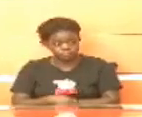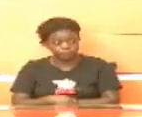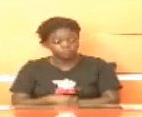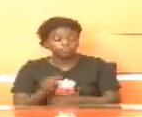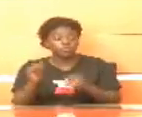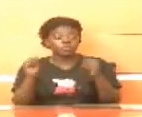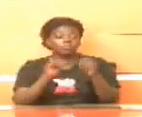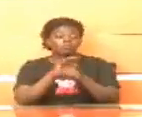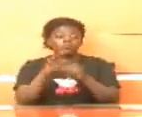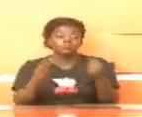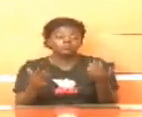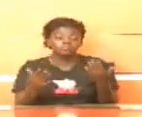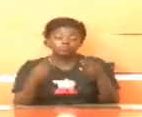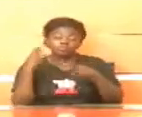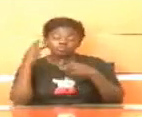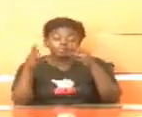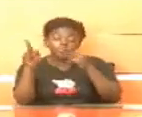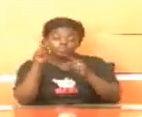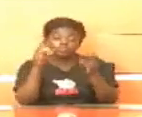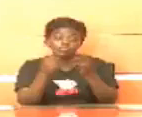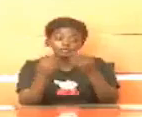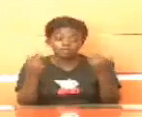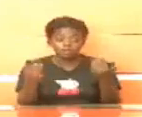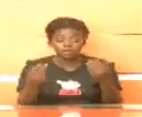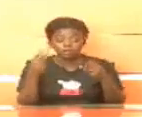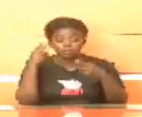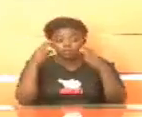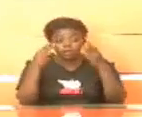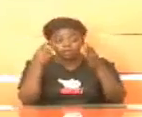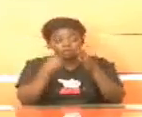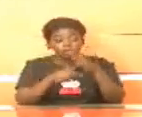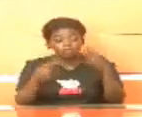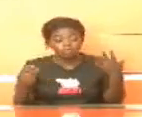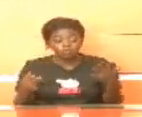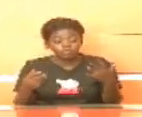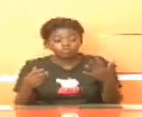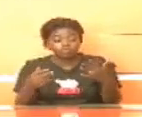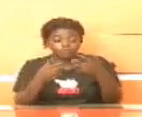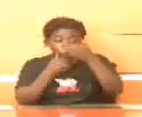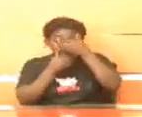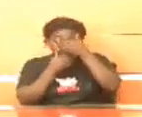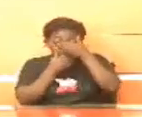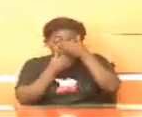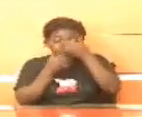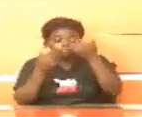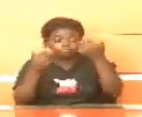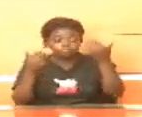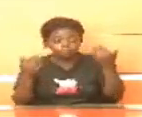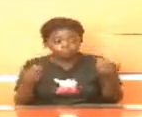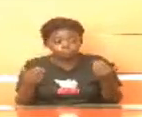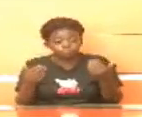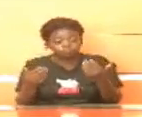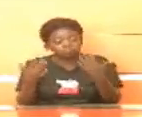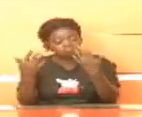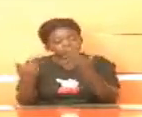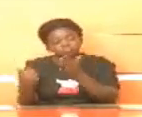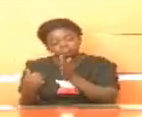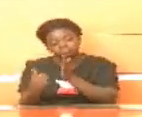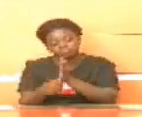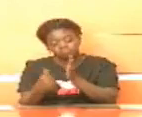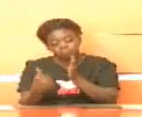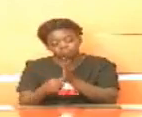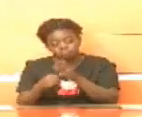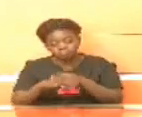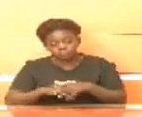ng'obulwadde bwa COVID-19 obwongera okusatiza bannayuganda ekisingukira ekisa kati gwe muko ogw'obulamu guyita oxygen okubanga gufuusibwako ekwa